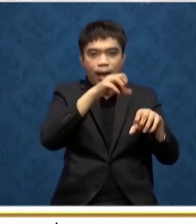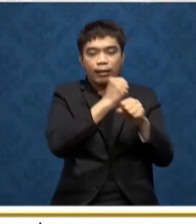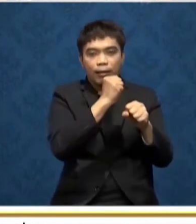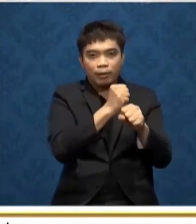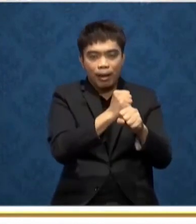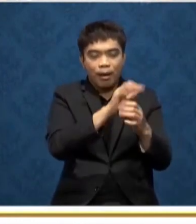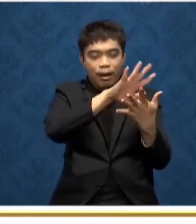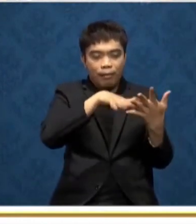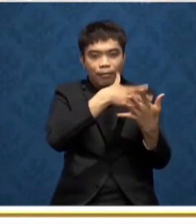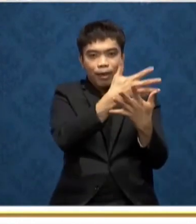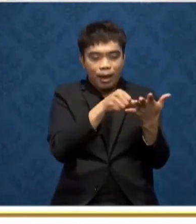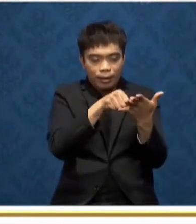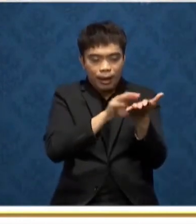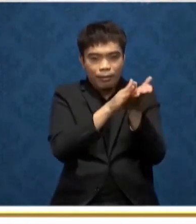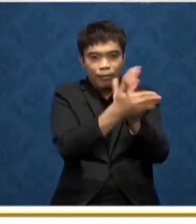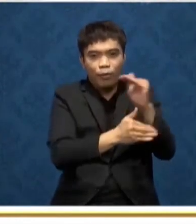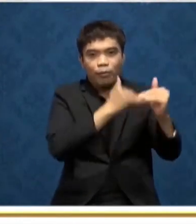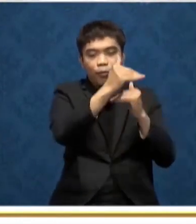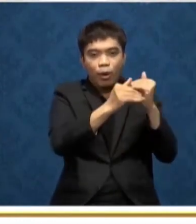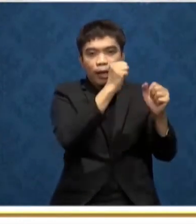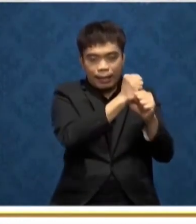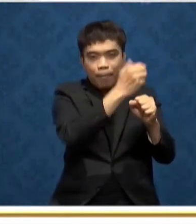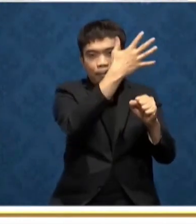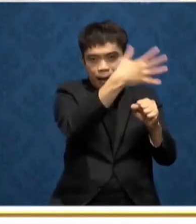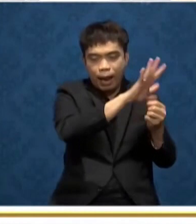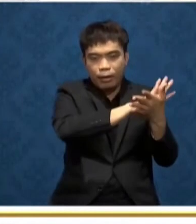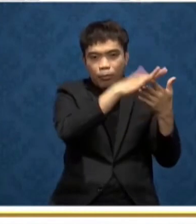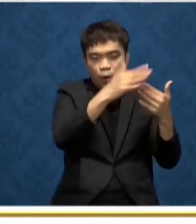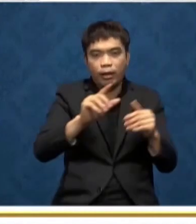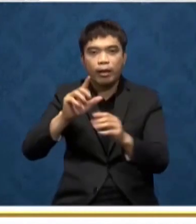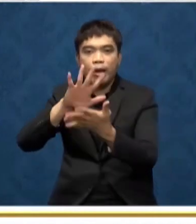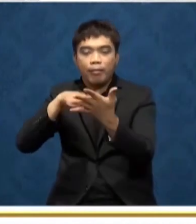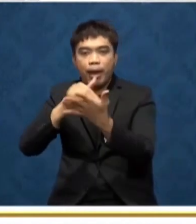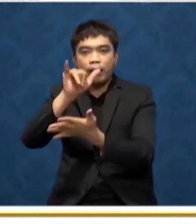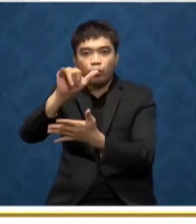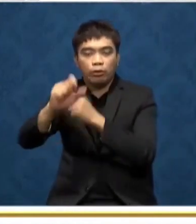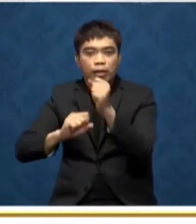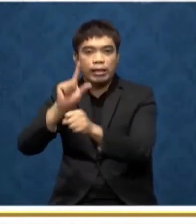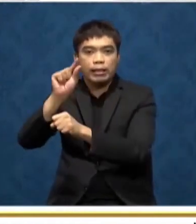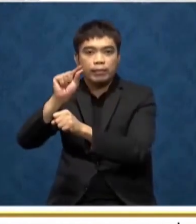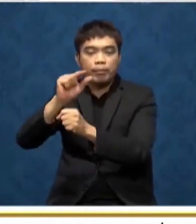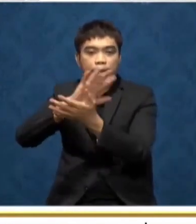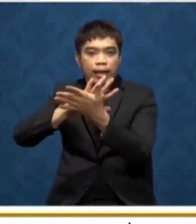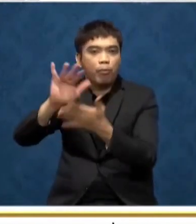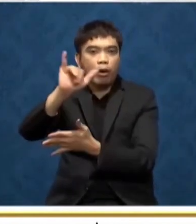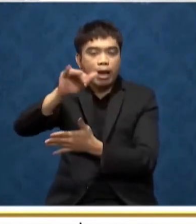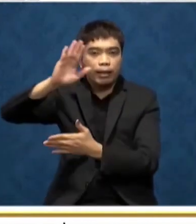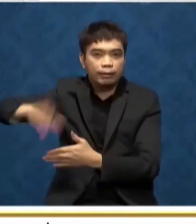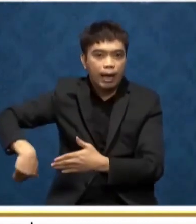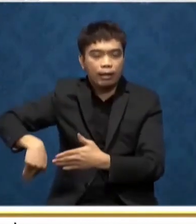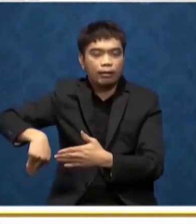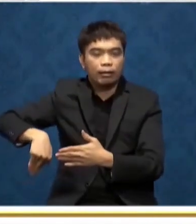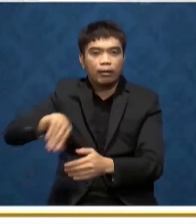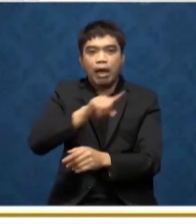่าแผนปฏิรูปประเทศกลบทําเสร็ก่อนยุธษาชาต 20ีนั่นหมายความว่าแผนรองทำสิต